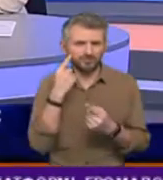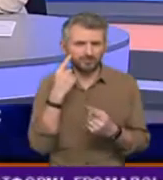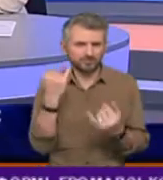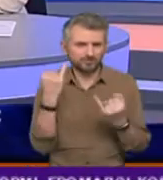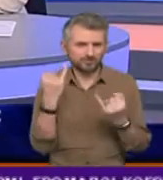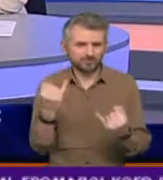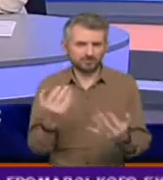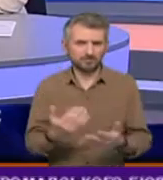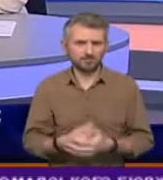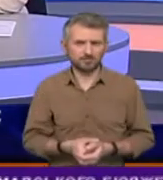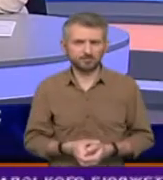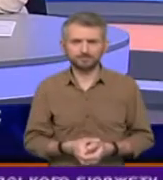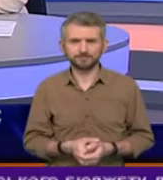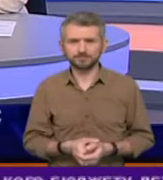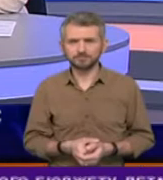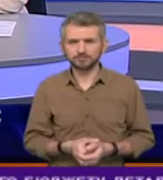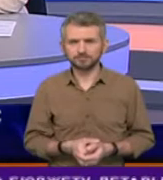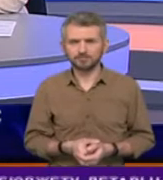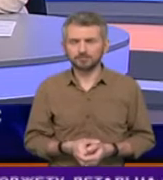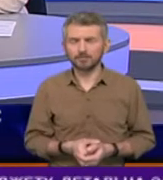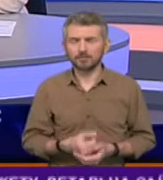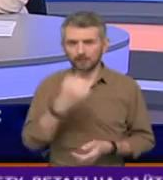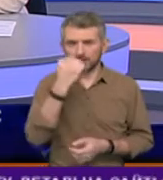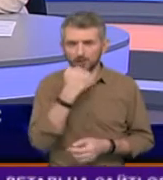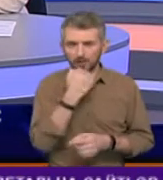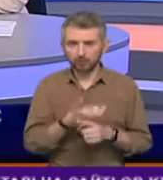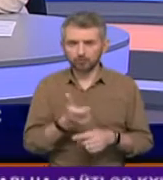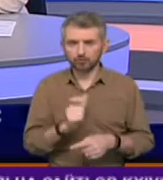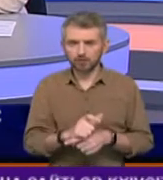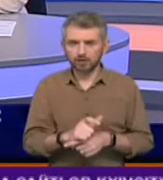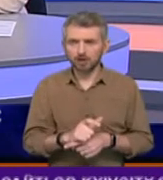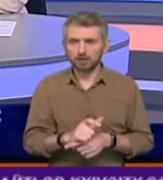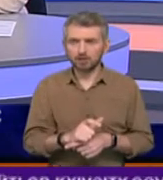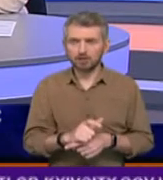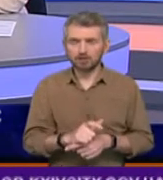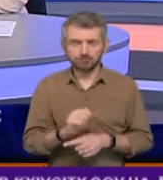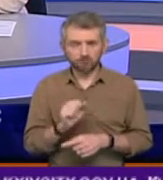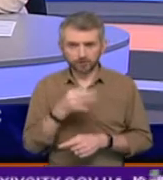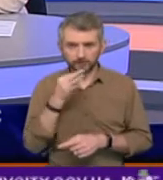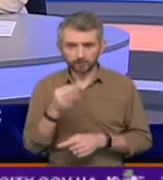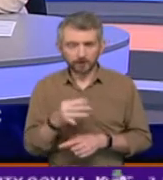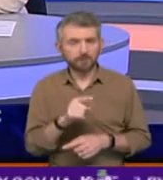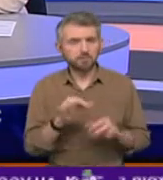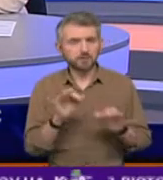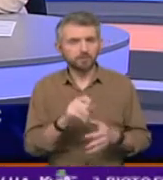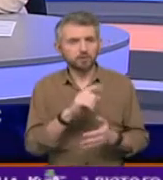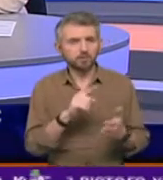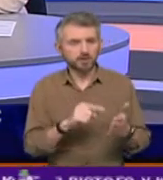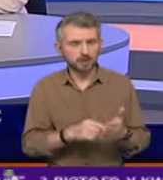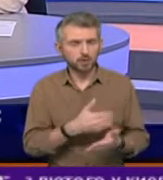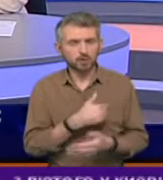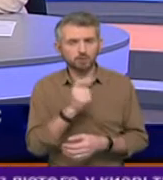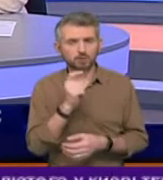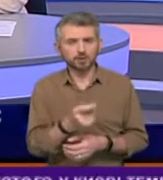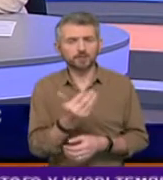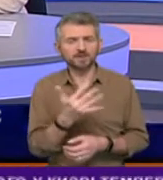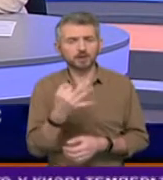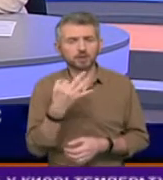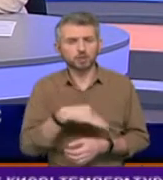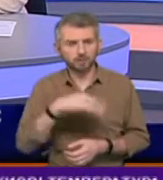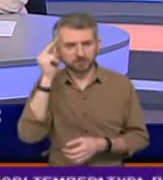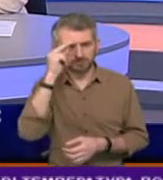румунська, молдовська. Так, ми перераховували їх. І для них буде адаптивний поріг. або розумне пристосування порогу. Що це